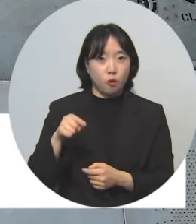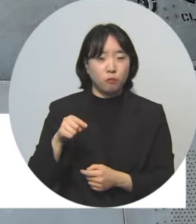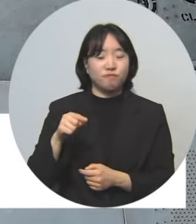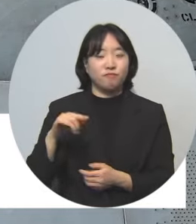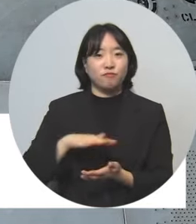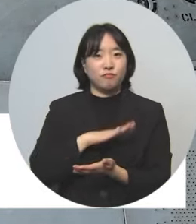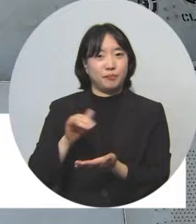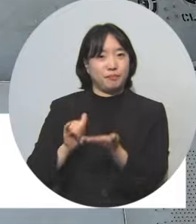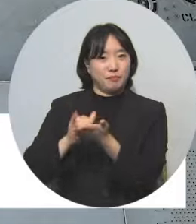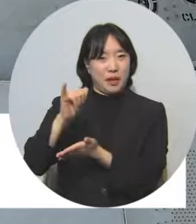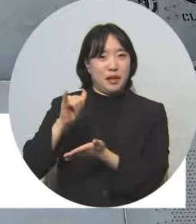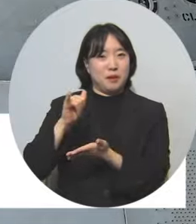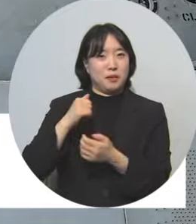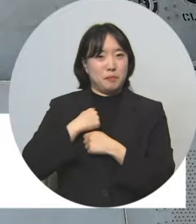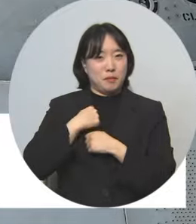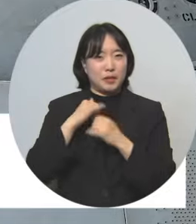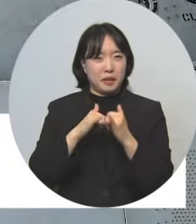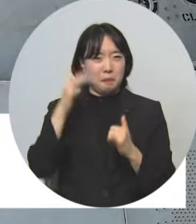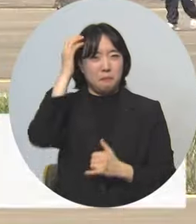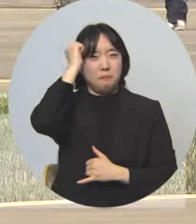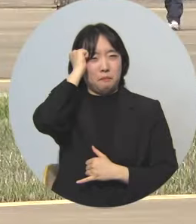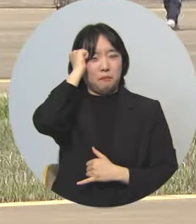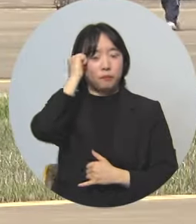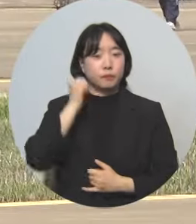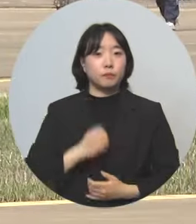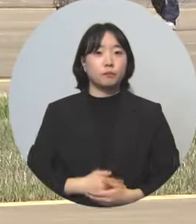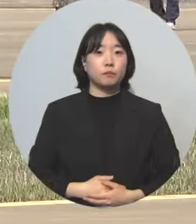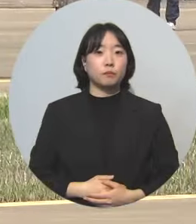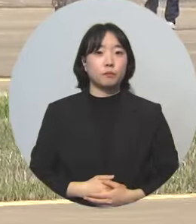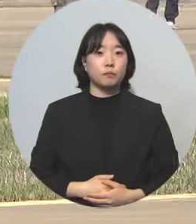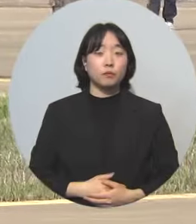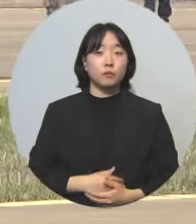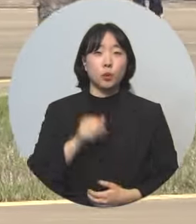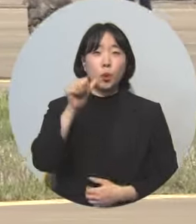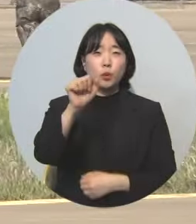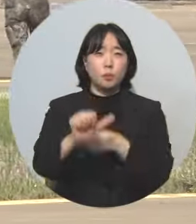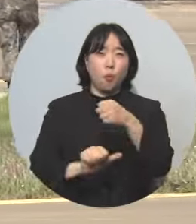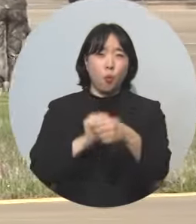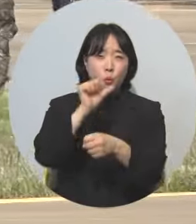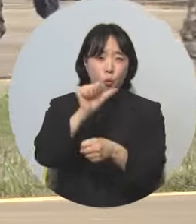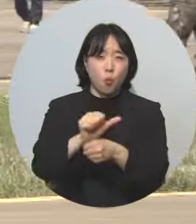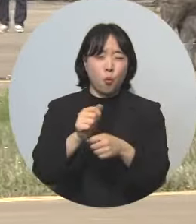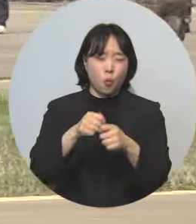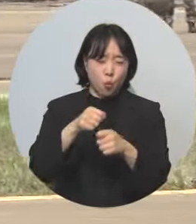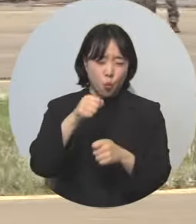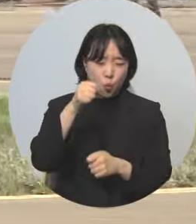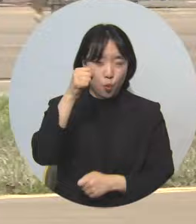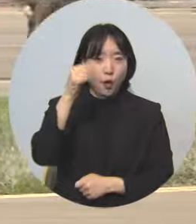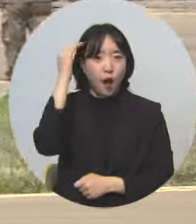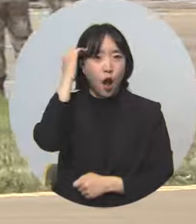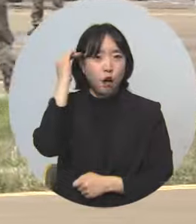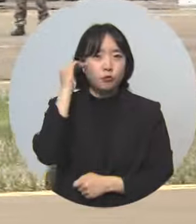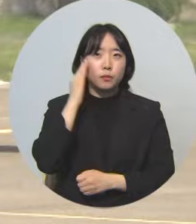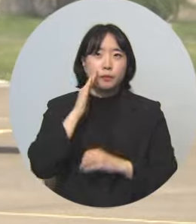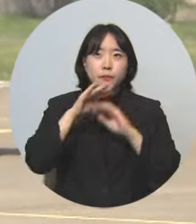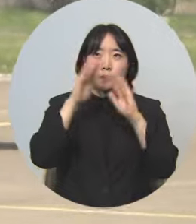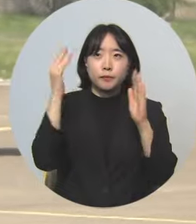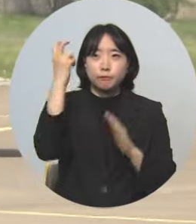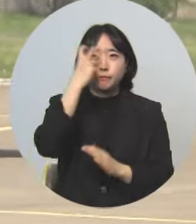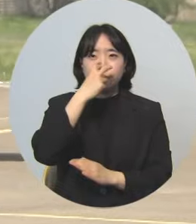팬텀맨들의 가슴 속에 계속 남아있을 것입니다. 55년간 대한민국 영공을 수호해온 F-4E 팬텀의